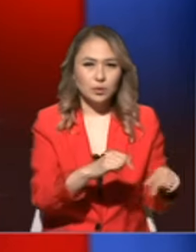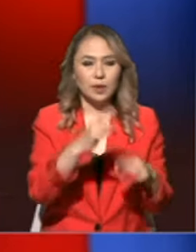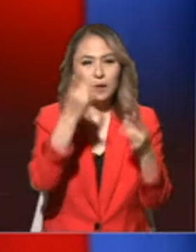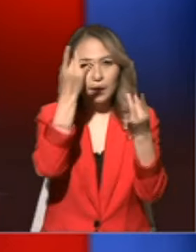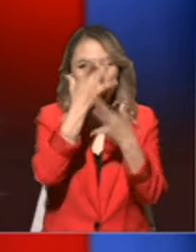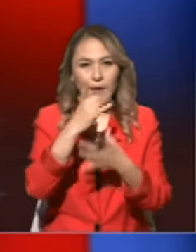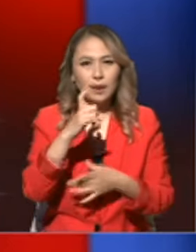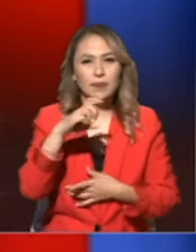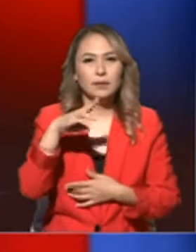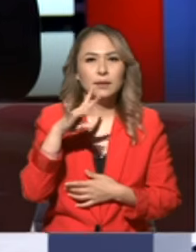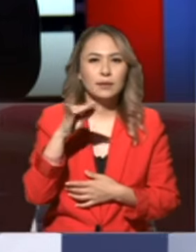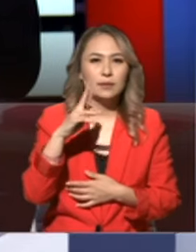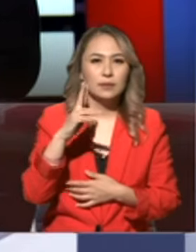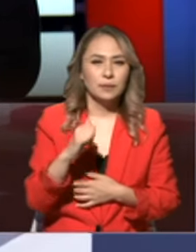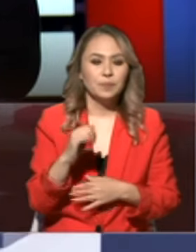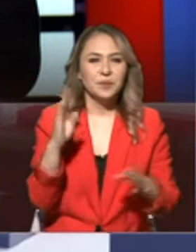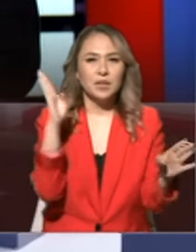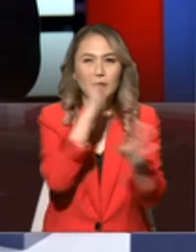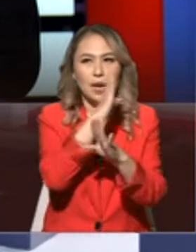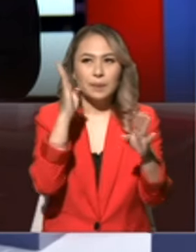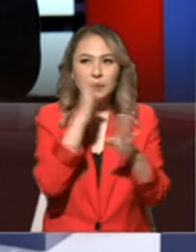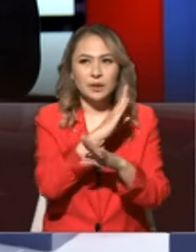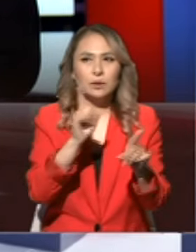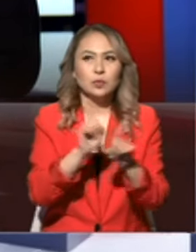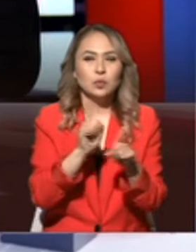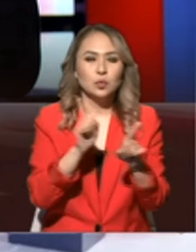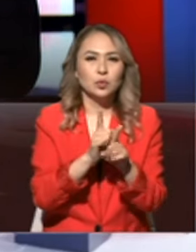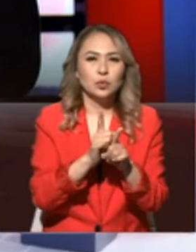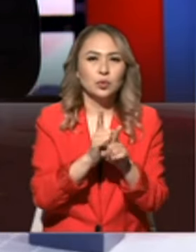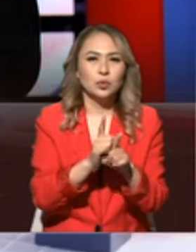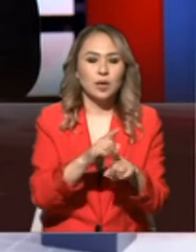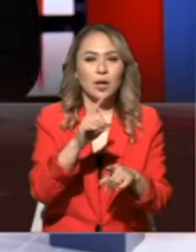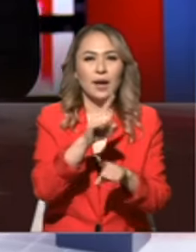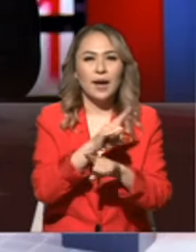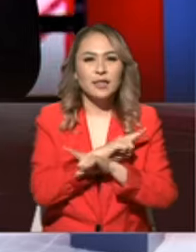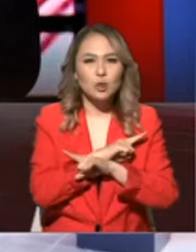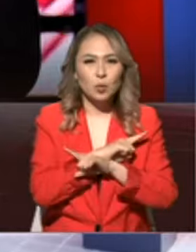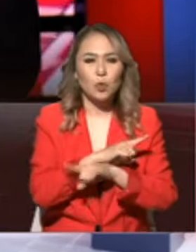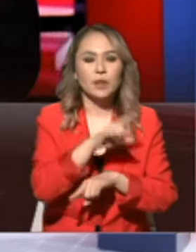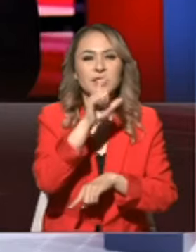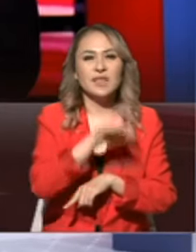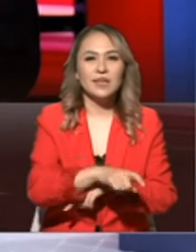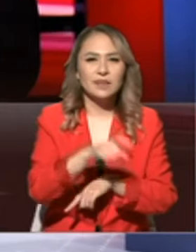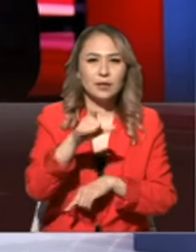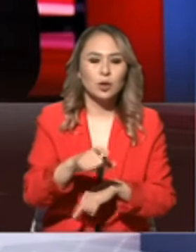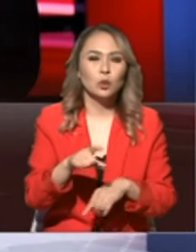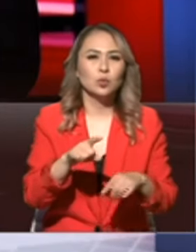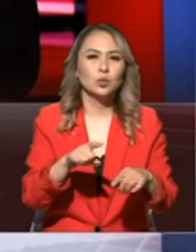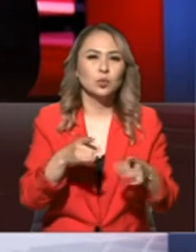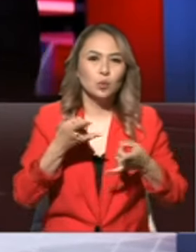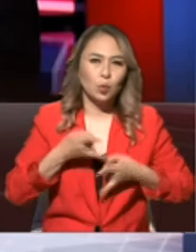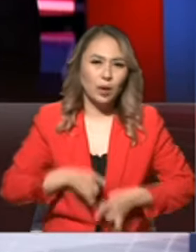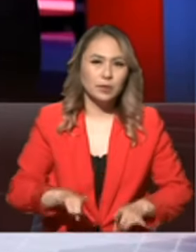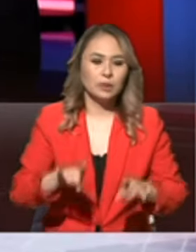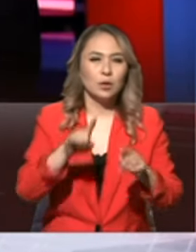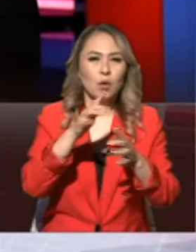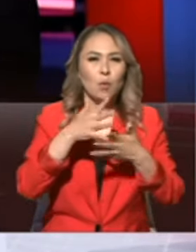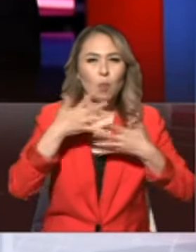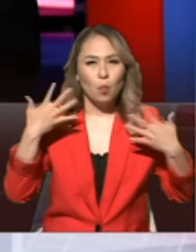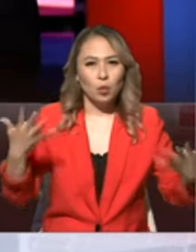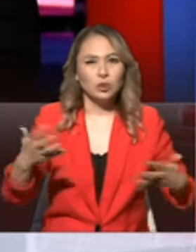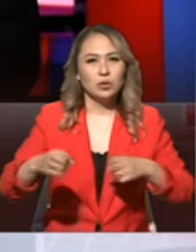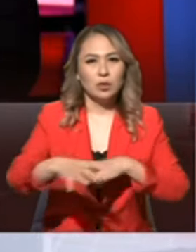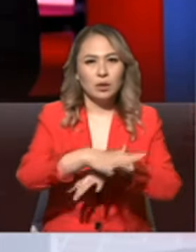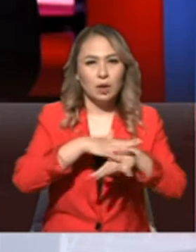этникалық құрамының ғана арқасында емес, табиғи кемі болып жатыр. Яғни қайтыс болғандардың саны туғандардың санынан көбірек.